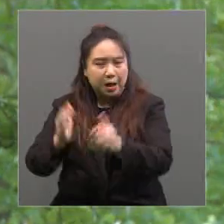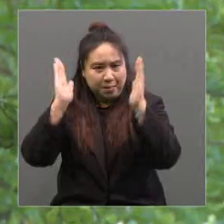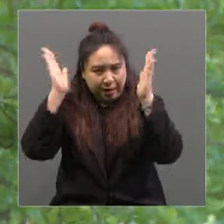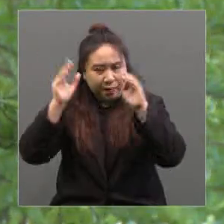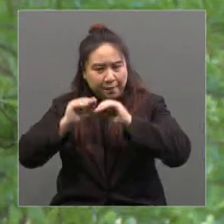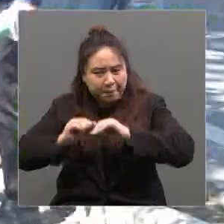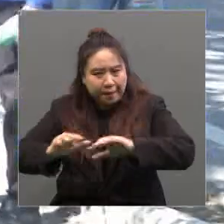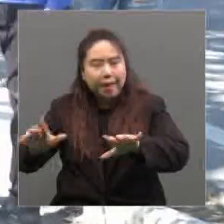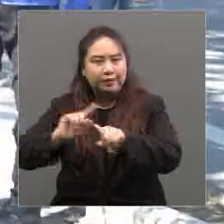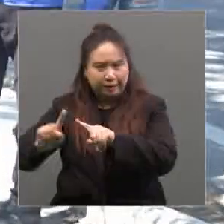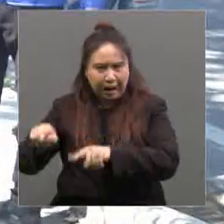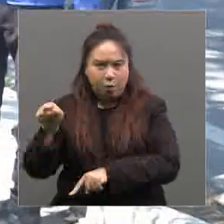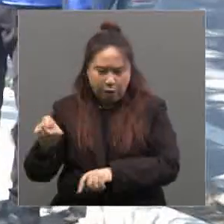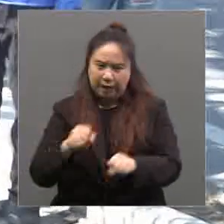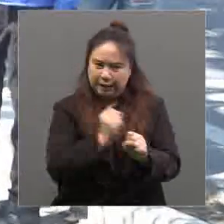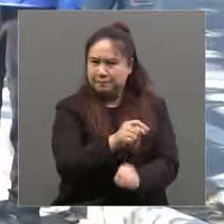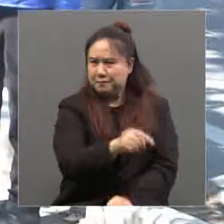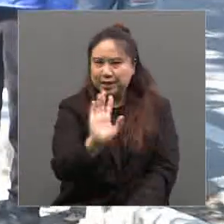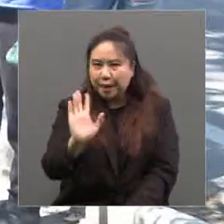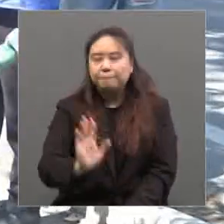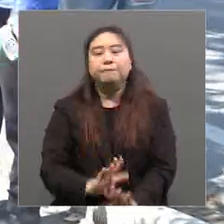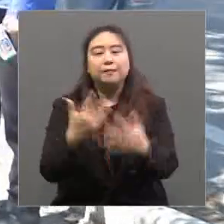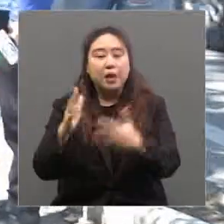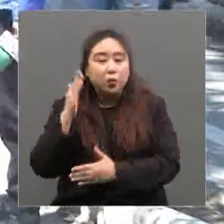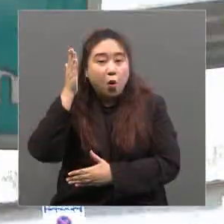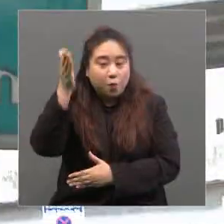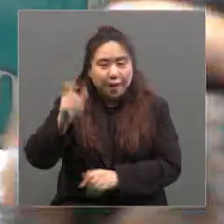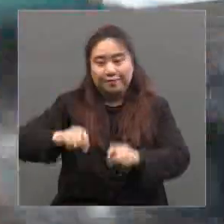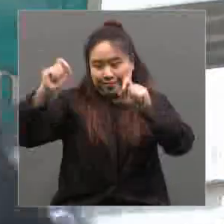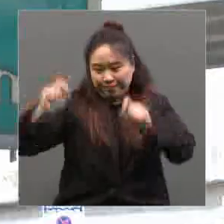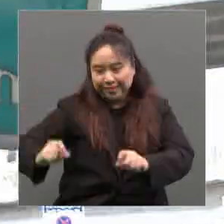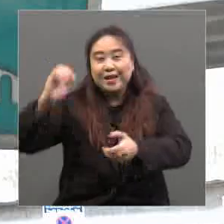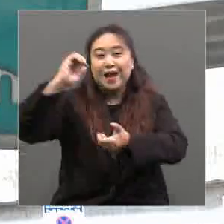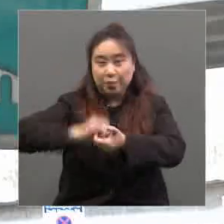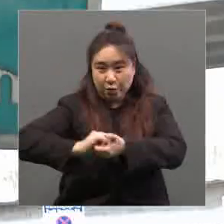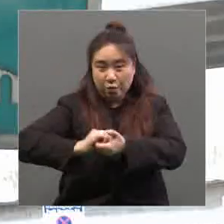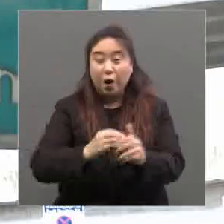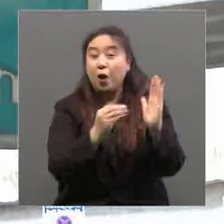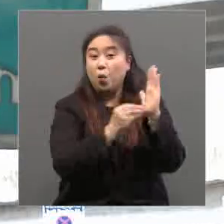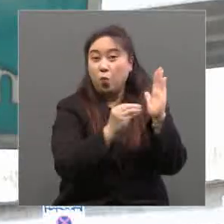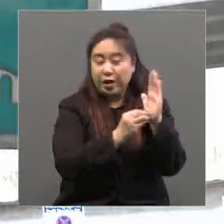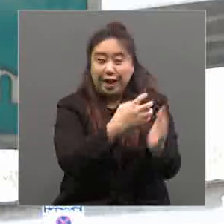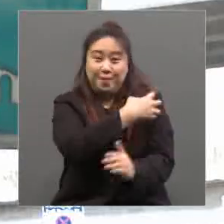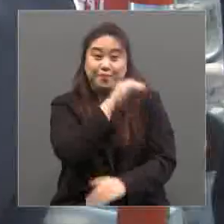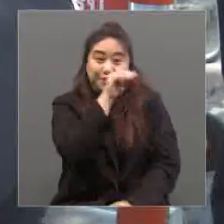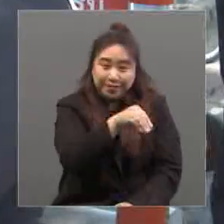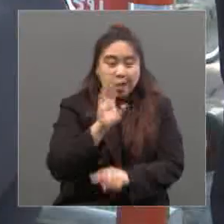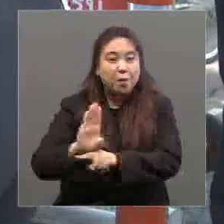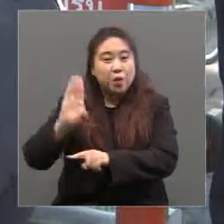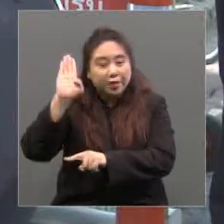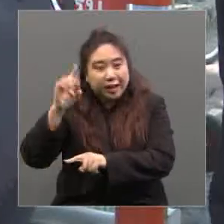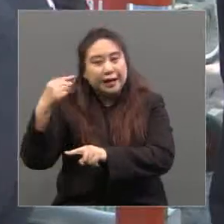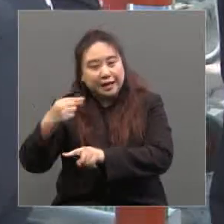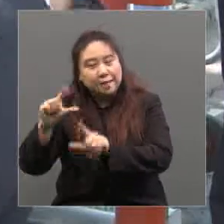ทางโซเชียลมีเดียและช่องทางอื่นๆซึ่งหลังจากนี้จะมีการลงนาม MOUร่วมกันระหว่างกรุงเทพฯและผู้ประกอบการ